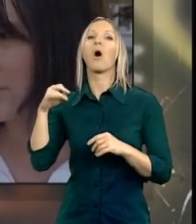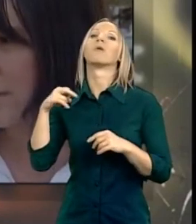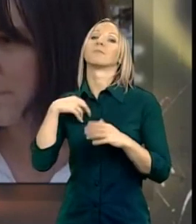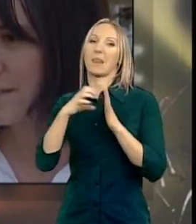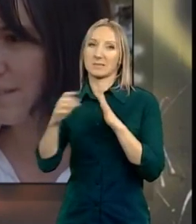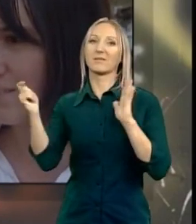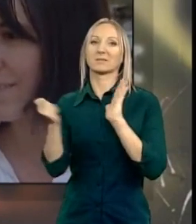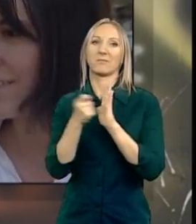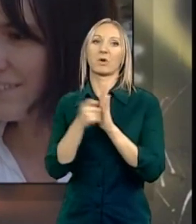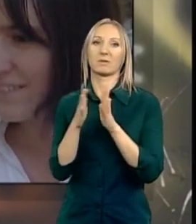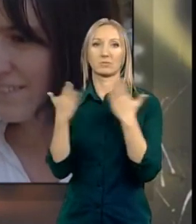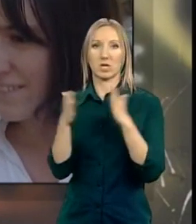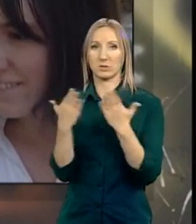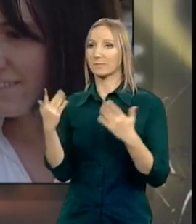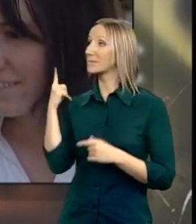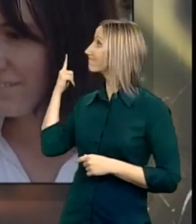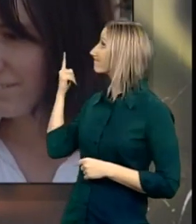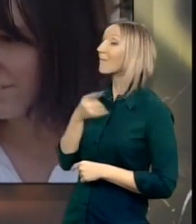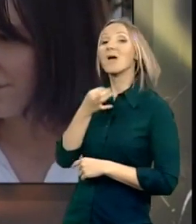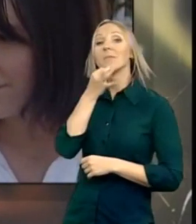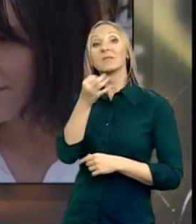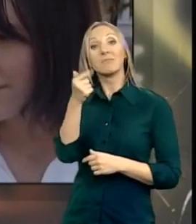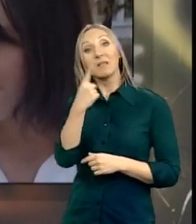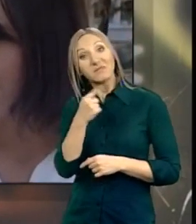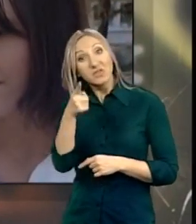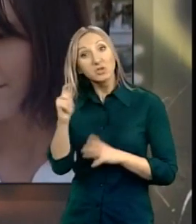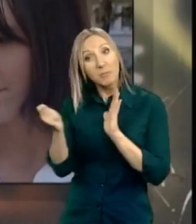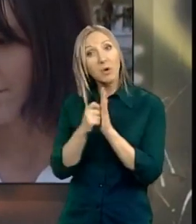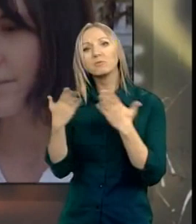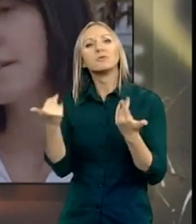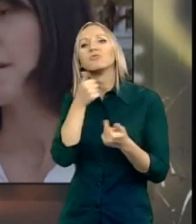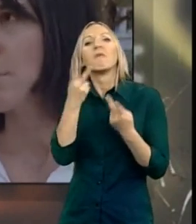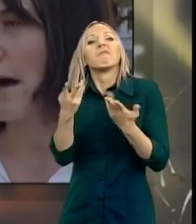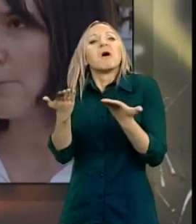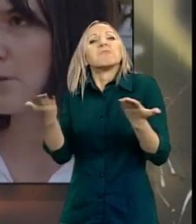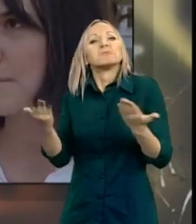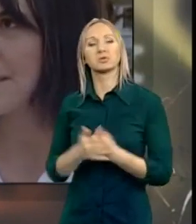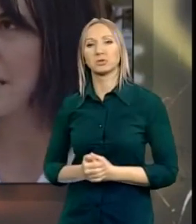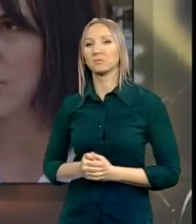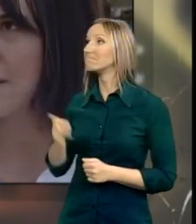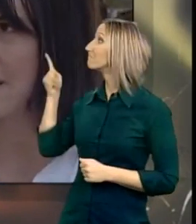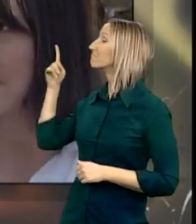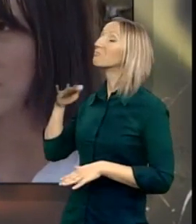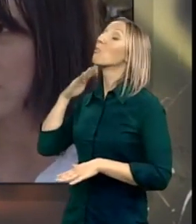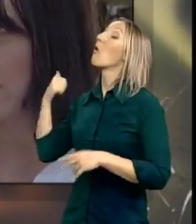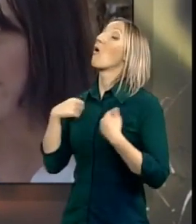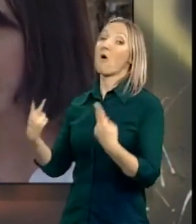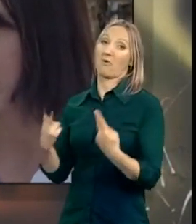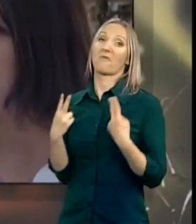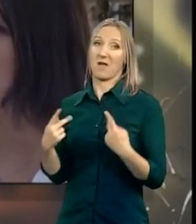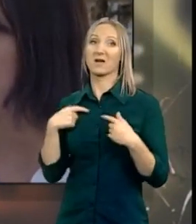da prodajem to. Do, reci mi kako ti te sviđa da prodaješ lice ulice, šta ti to znači? Pa, puno mi znači iz razloga